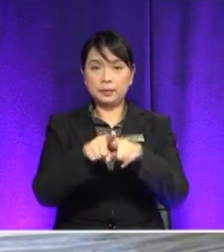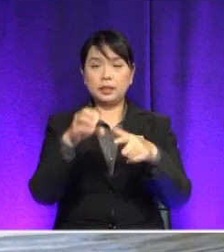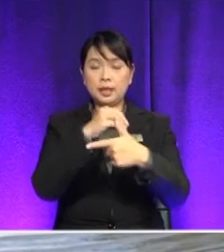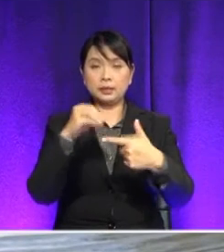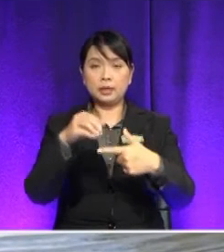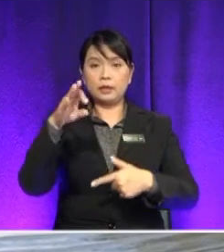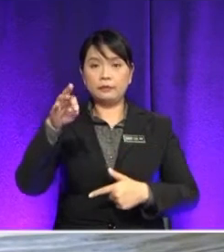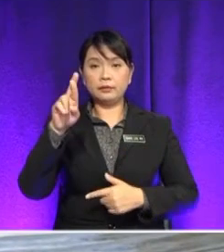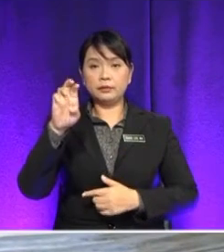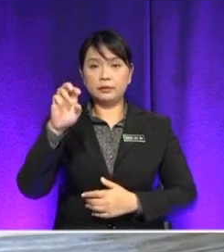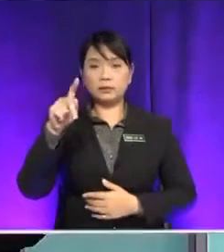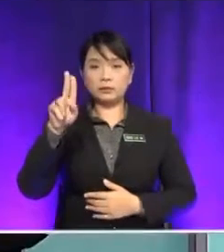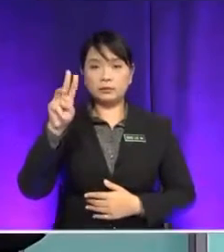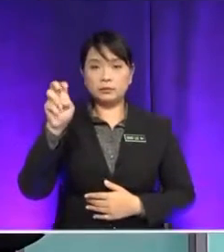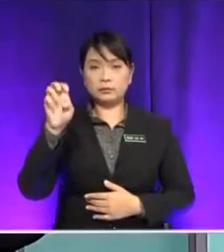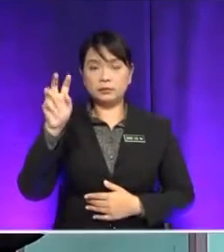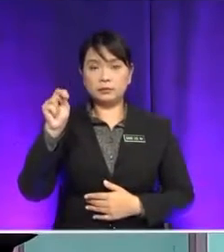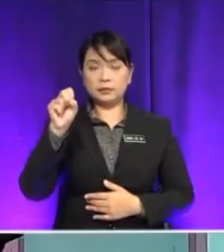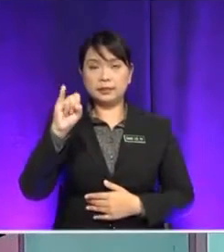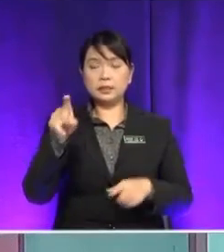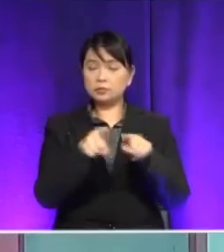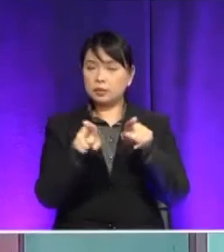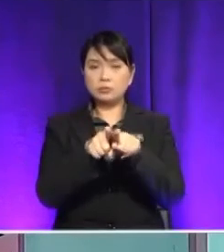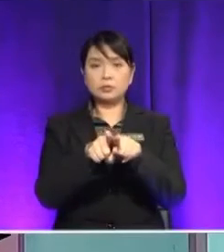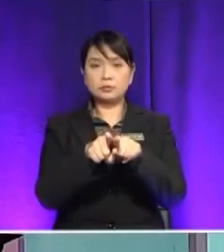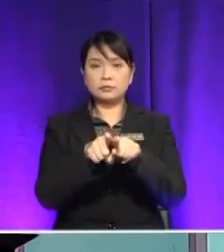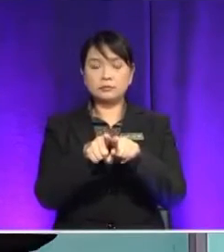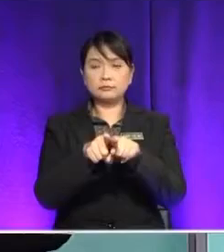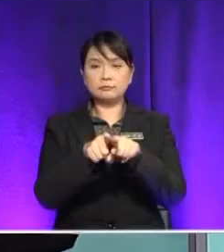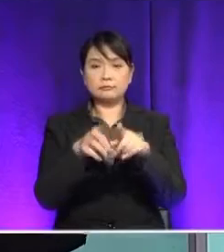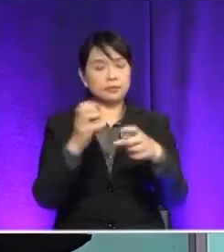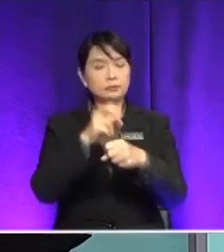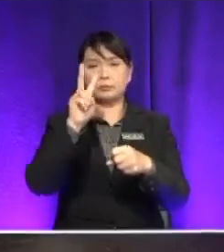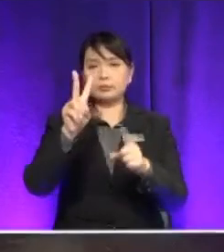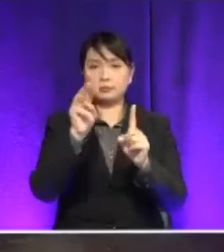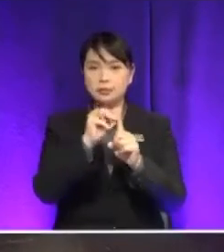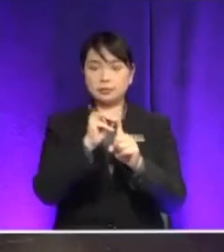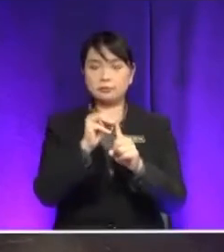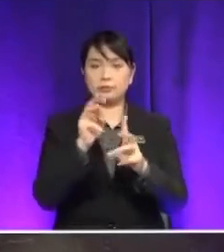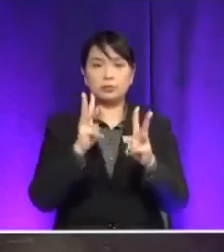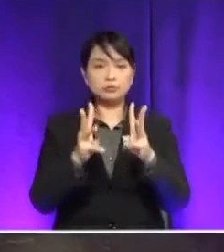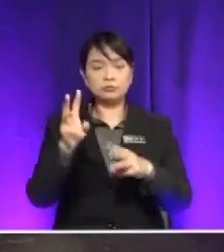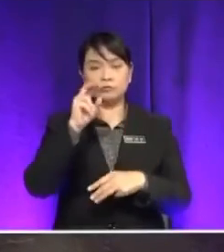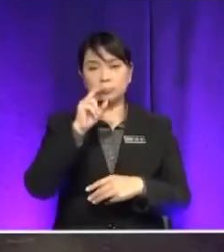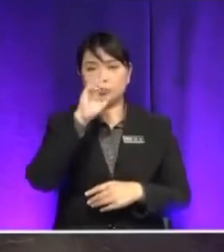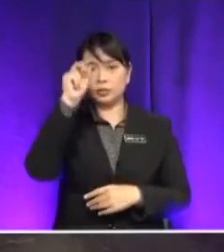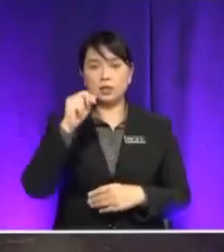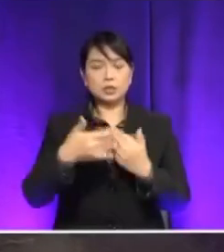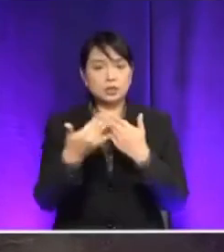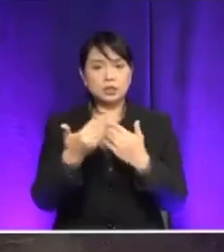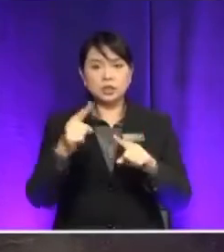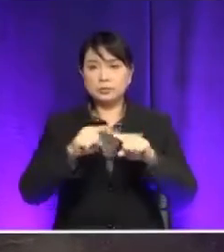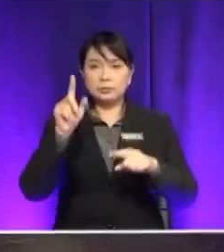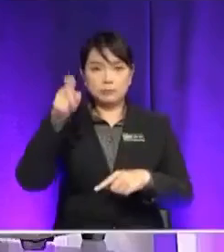diasah zama Oke dapat 2 maka Pak Dom Arka disitu walaupun soalnya mudah